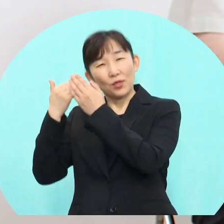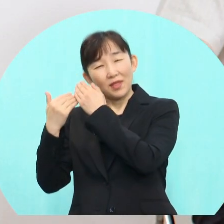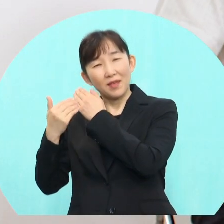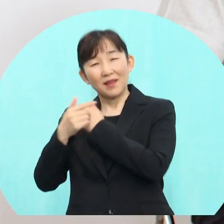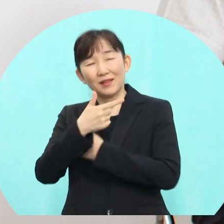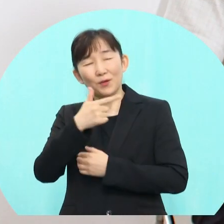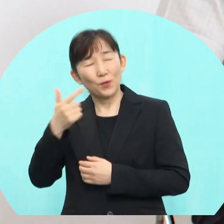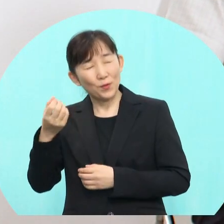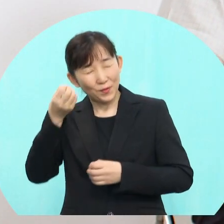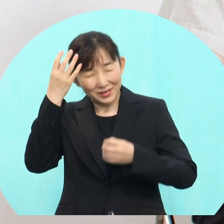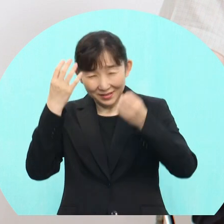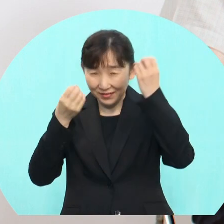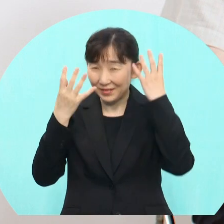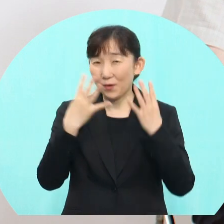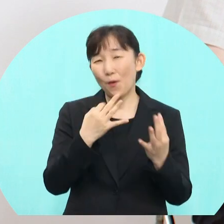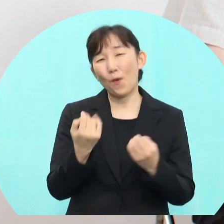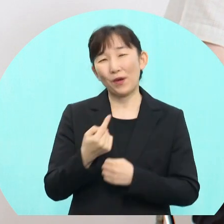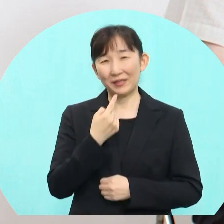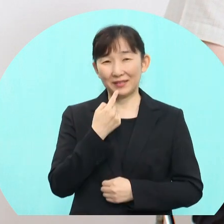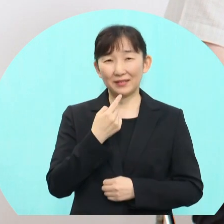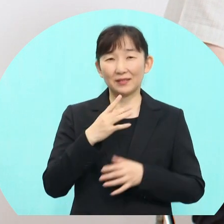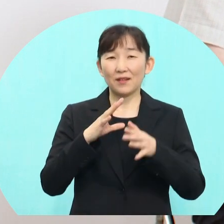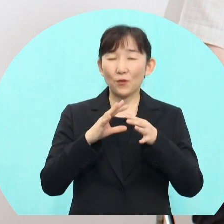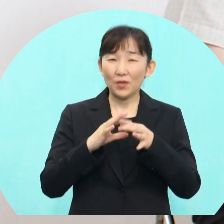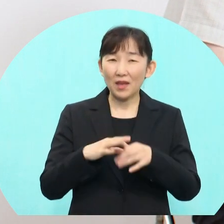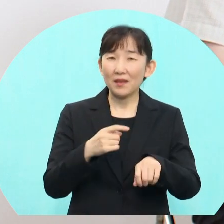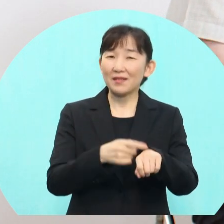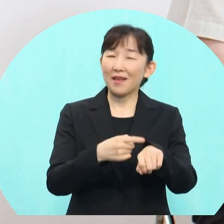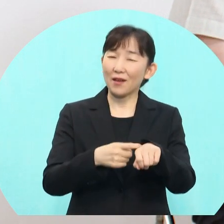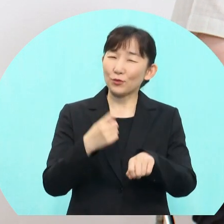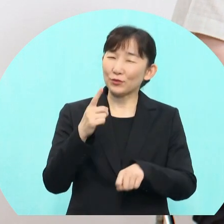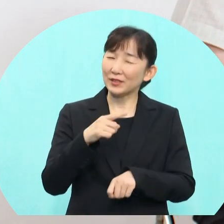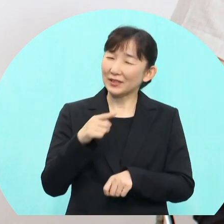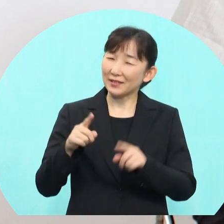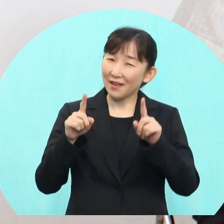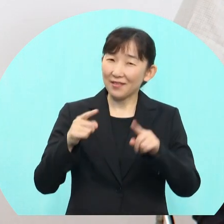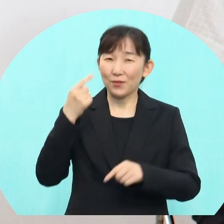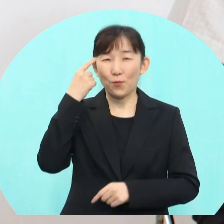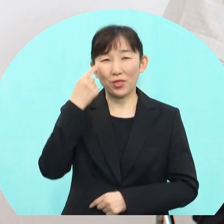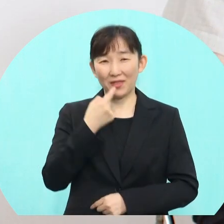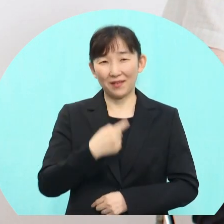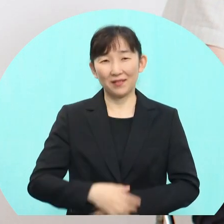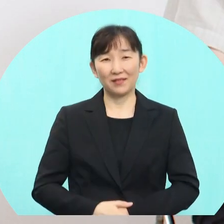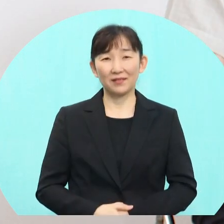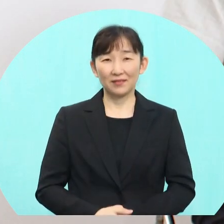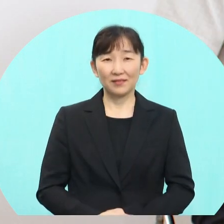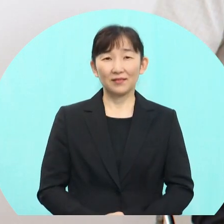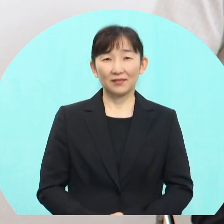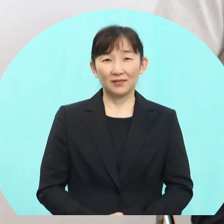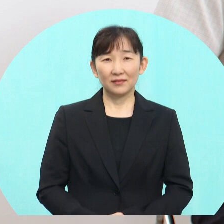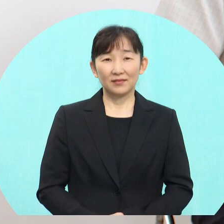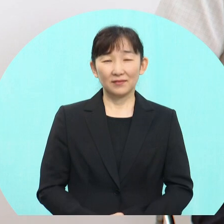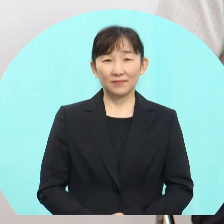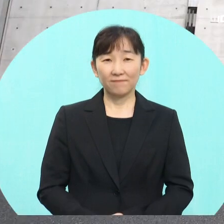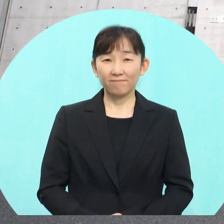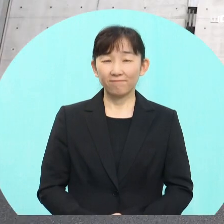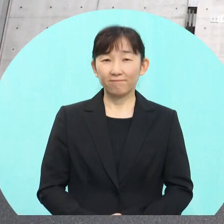ってね、結構いろんなことを忘れてたから、そういう人間なんだなっていうくらい。